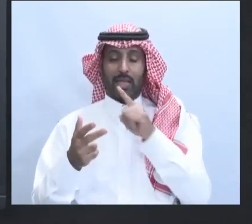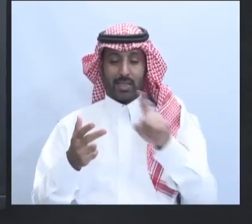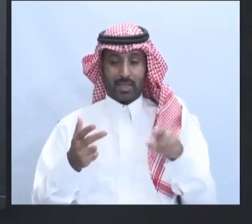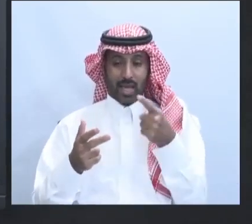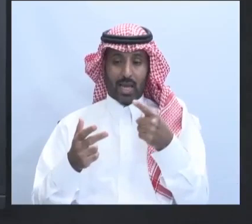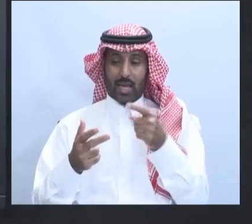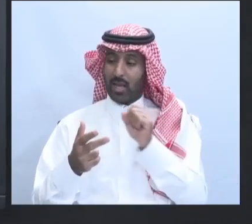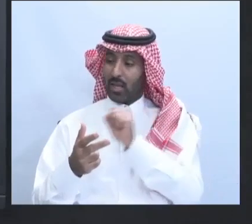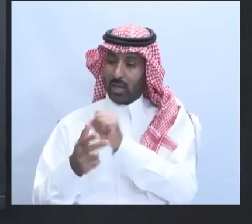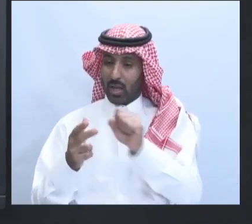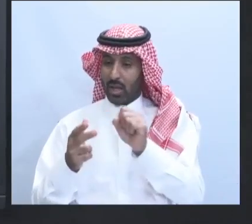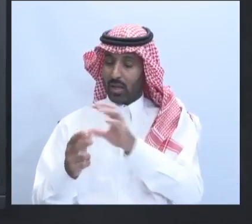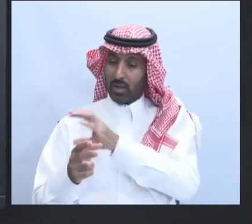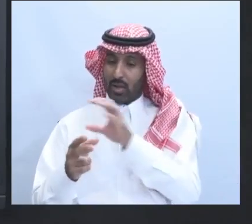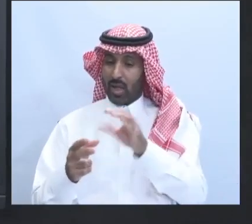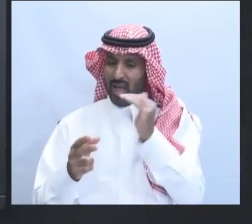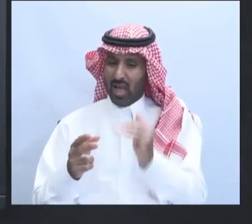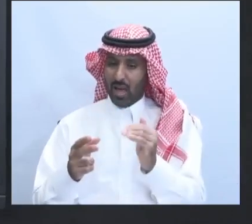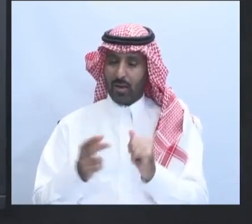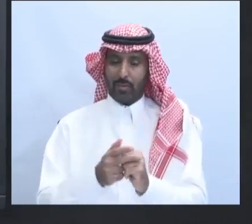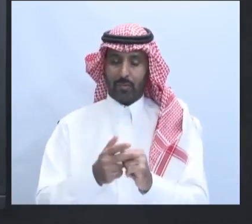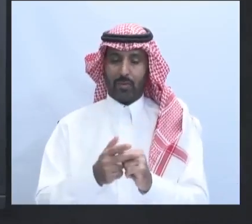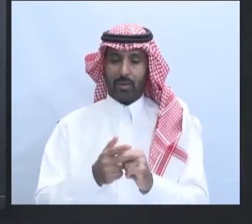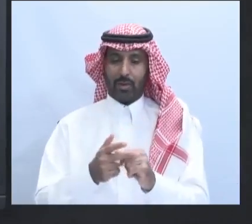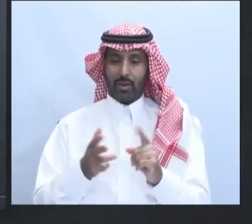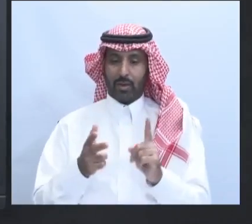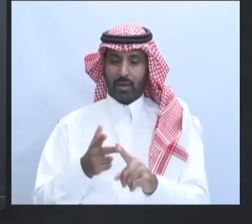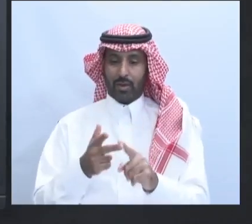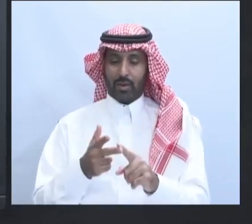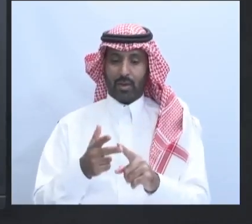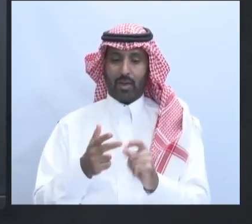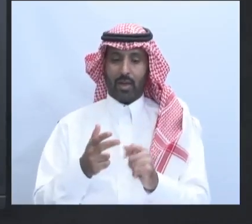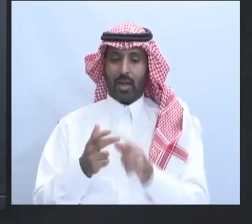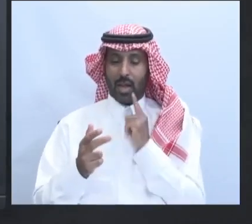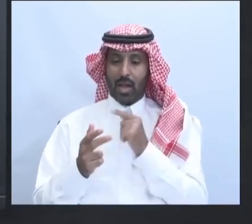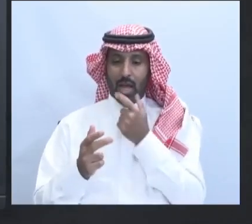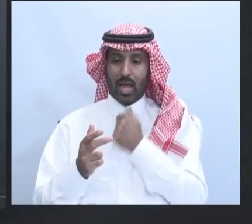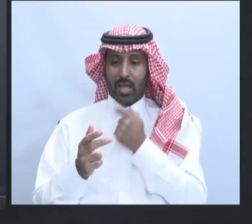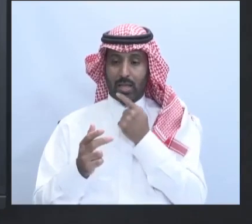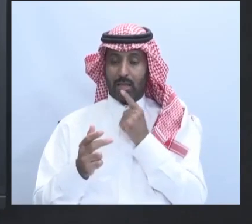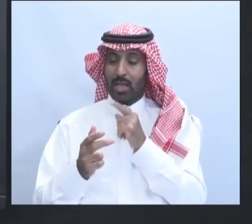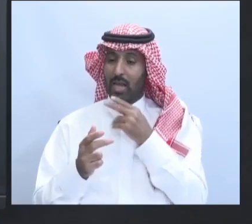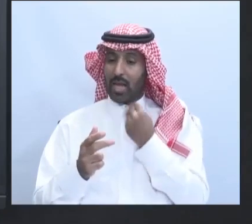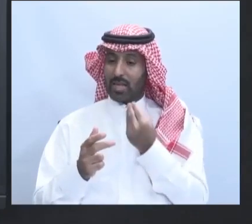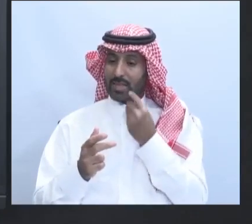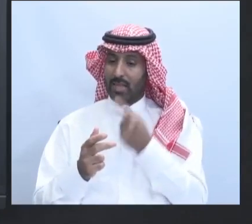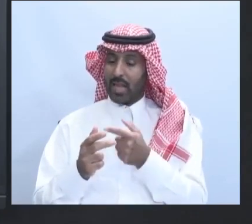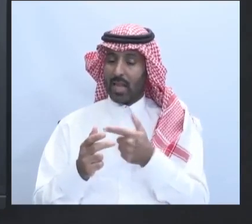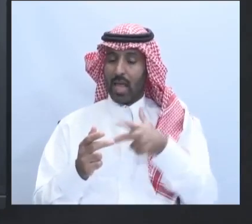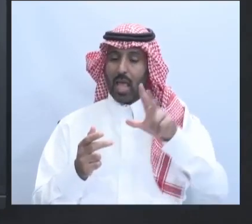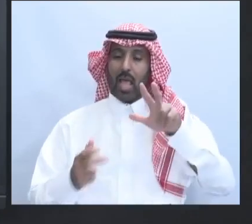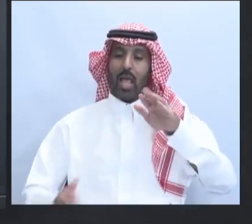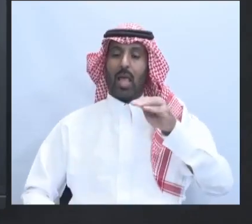لغيره وهو اقل درجه من الذي قبله ثم ايضا الثالث الحديث الحسن لذاته